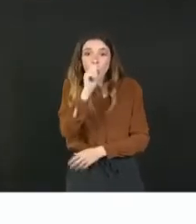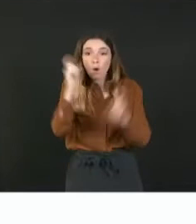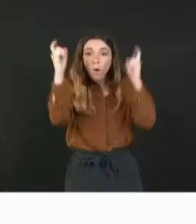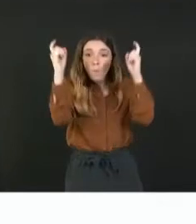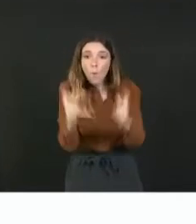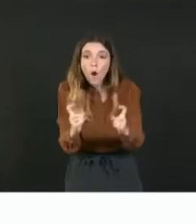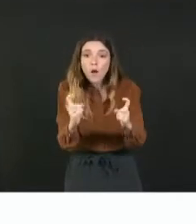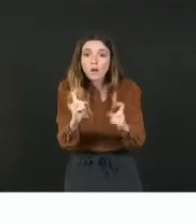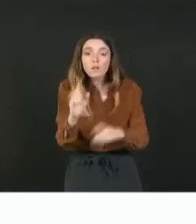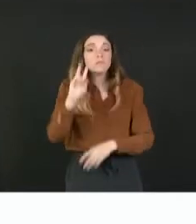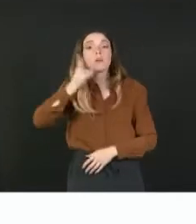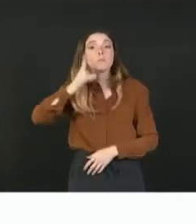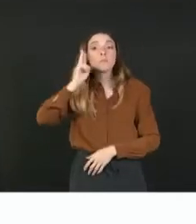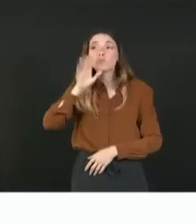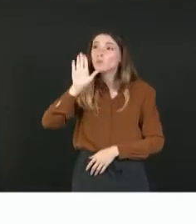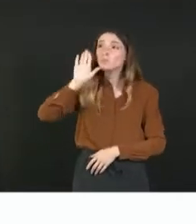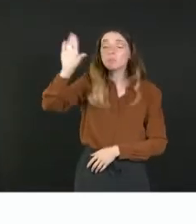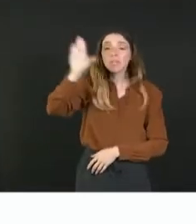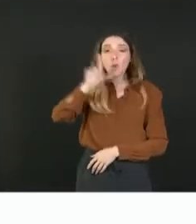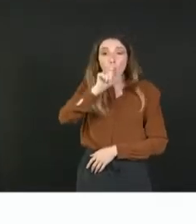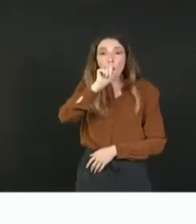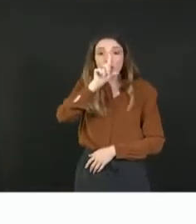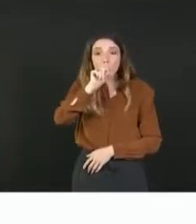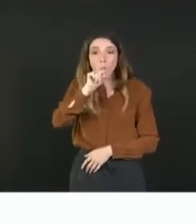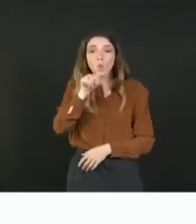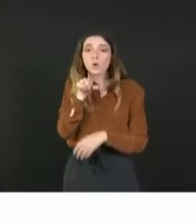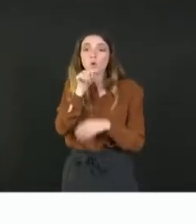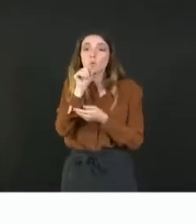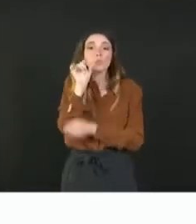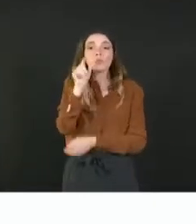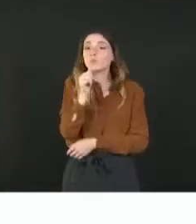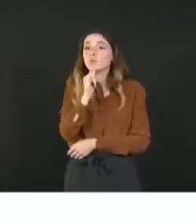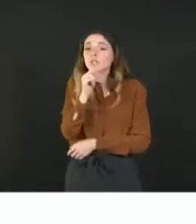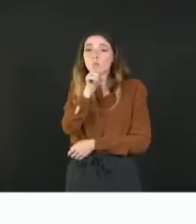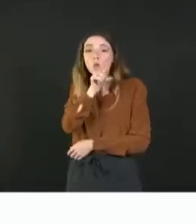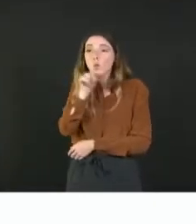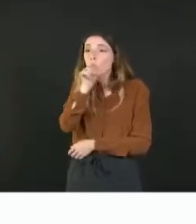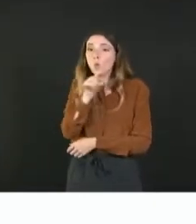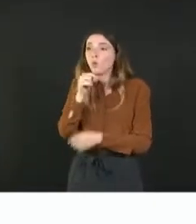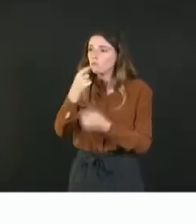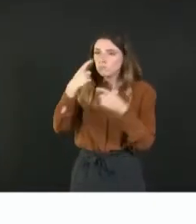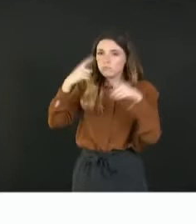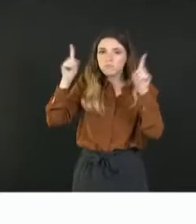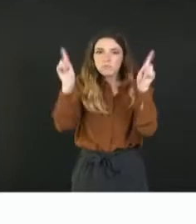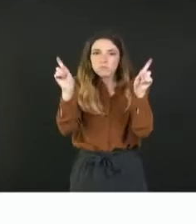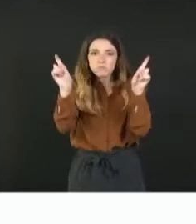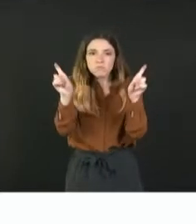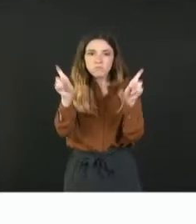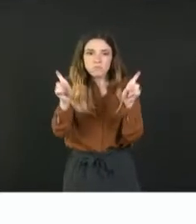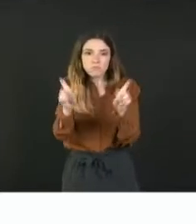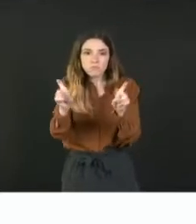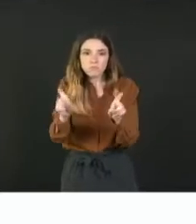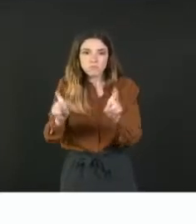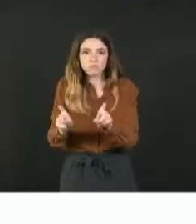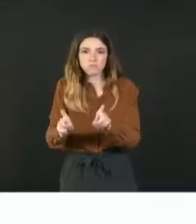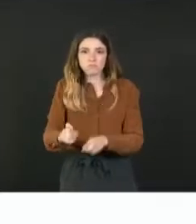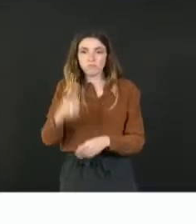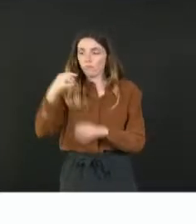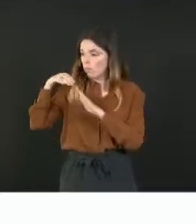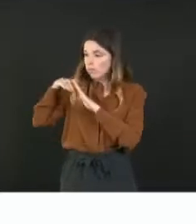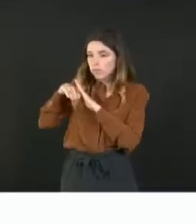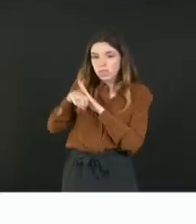passereaux qu'on croise tous les jours, y compris les moineaux, avec jusqu'à 75% de moins à Paris, par exemple. Donc une diminution de ces